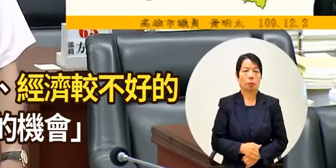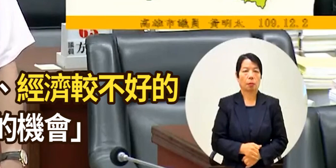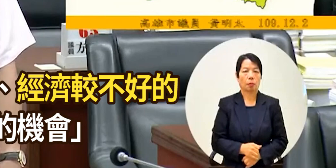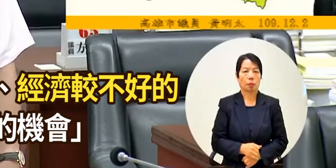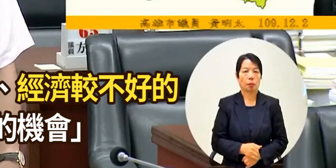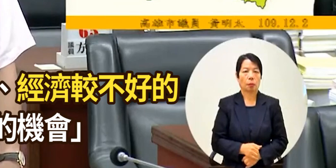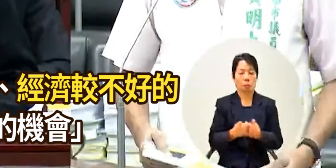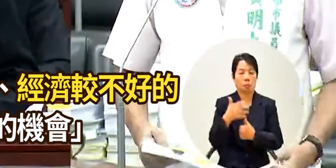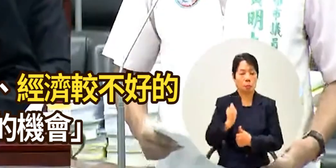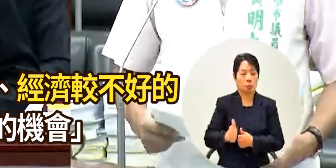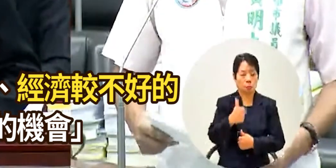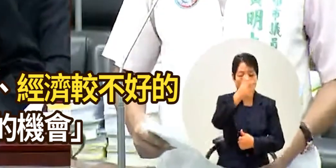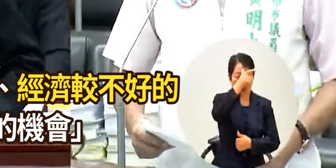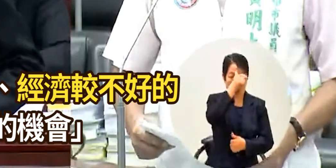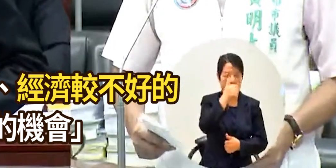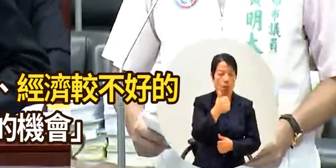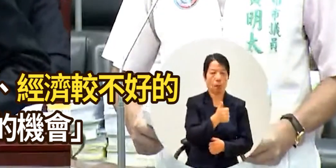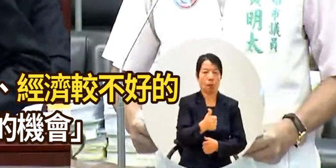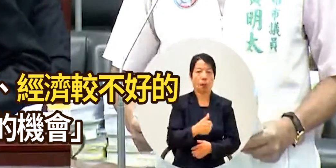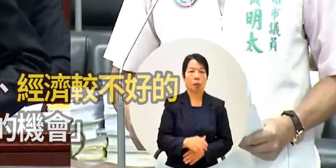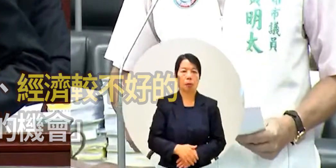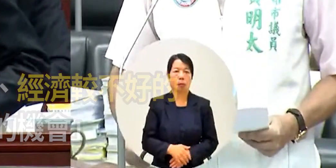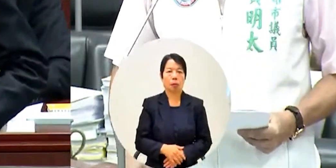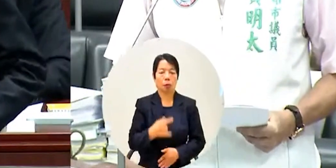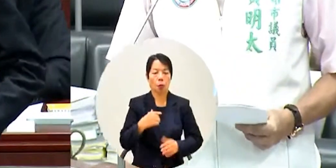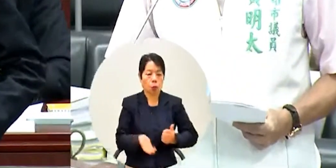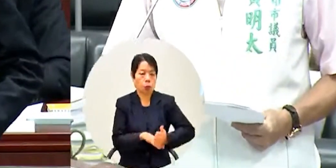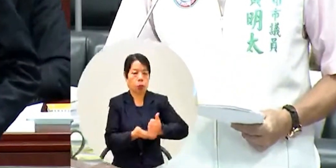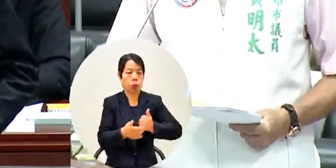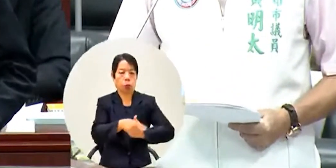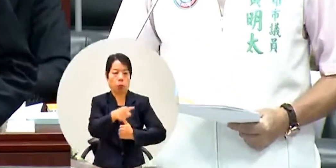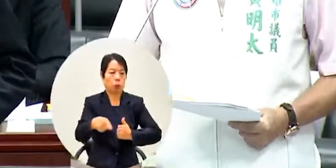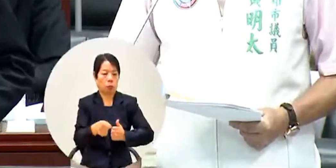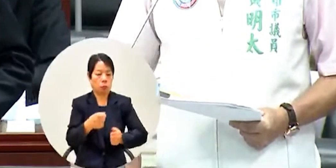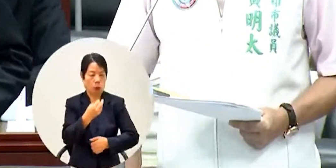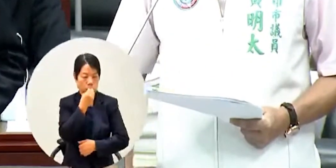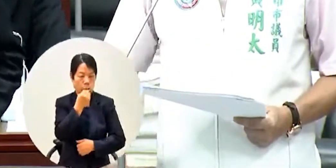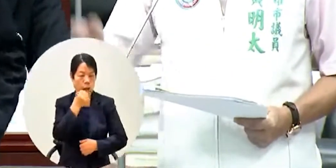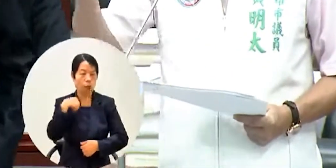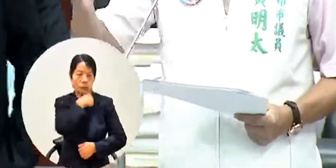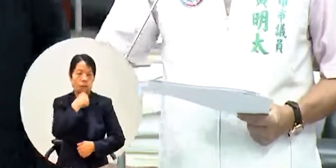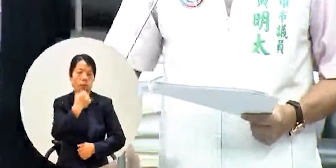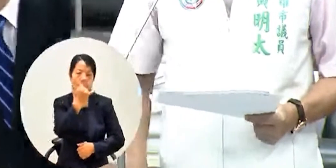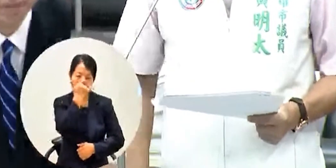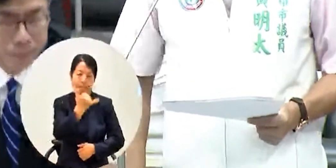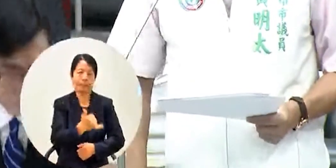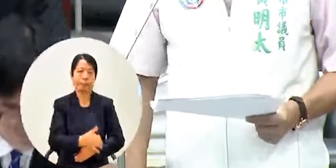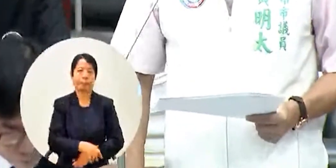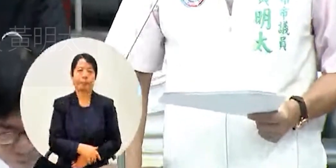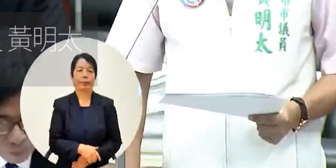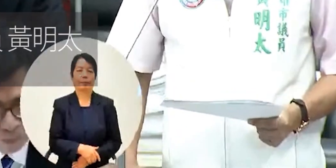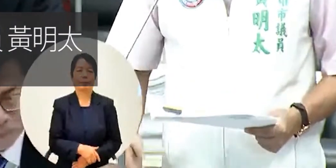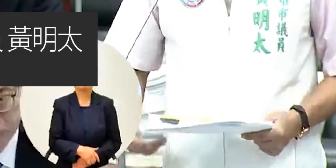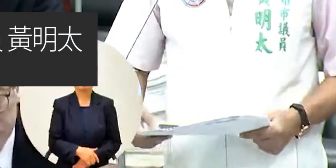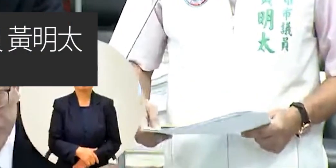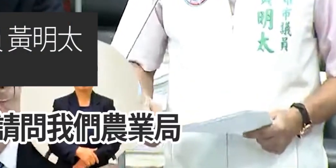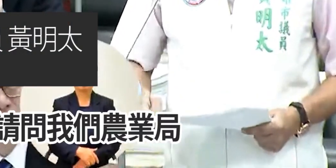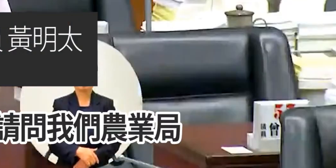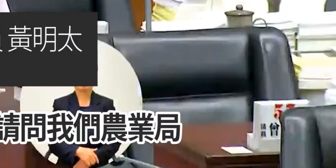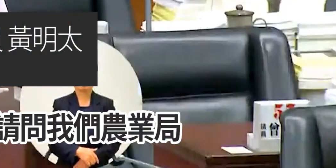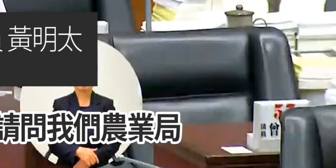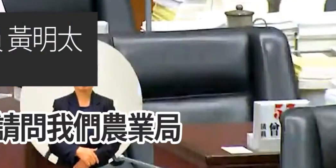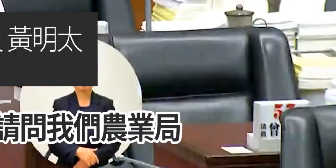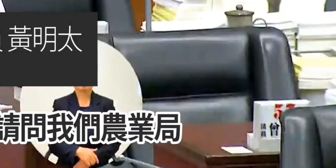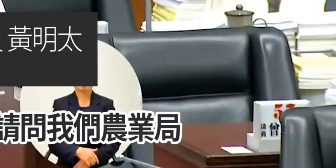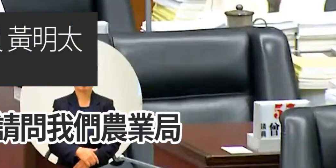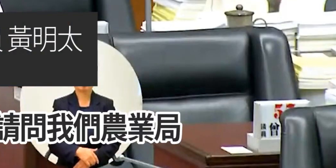进口的猪肉？ 我鼓励多吃台湾猪。 对， 哎，对， 好、哦，来，你请坐。来，我